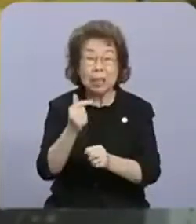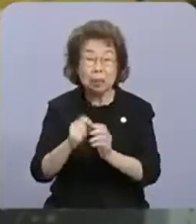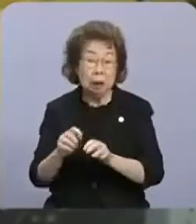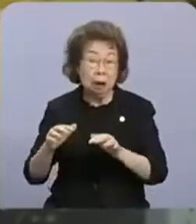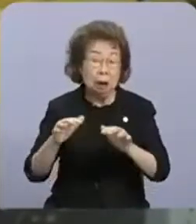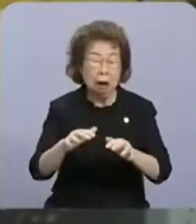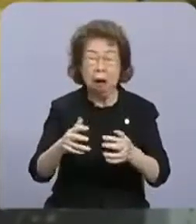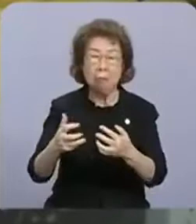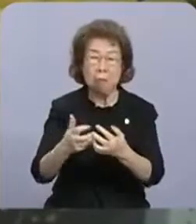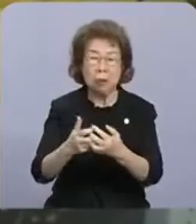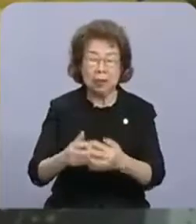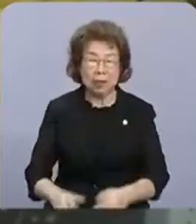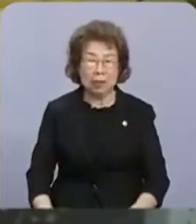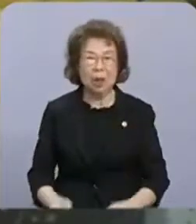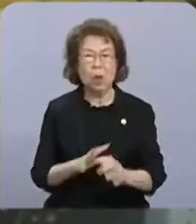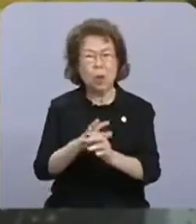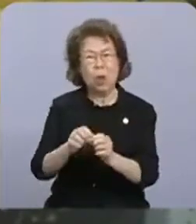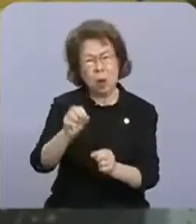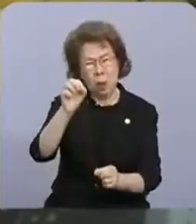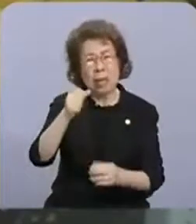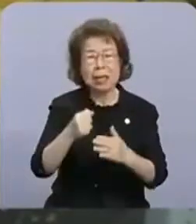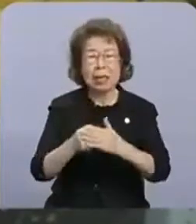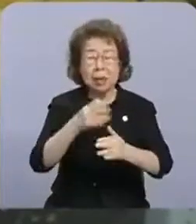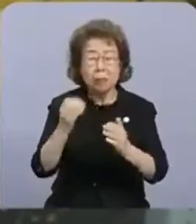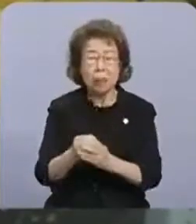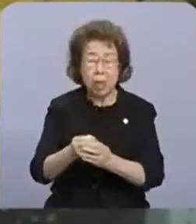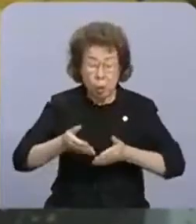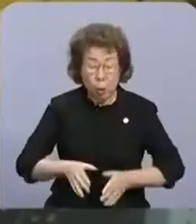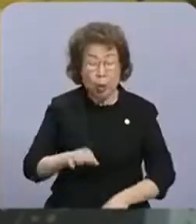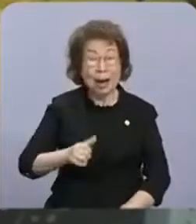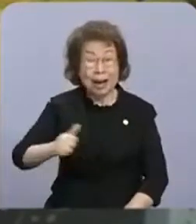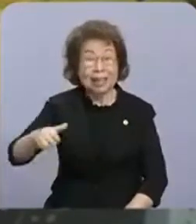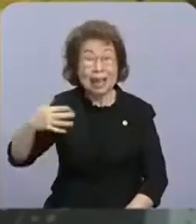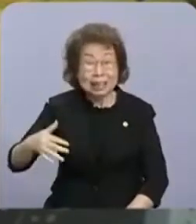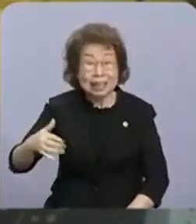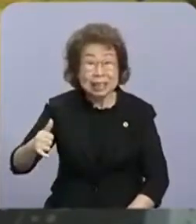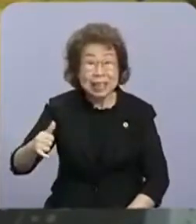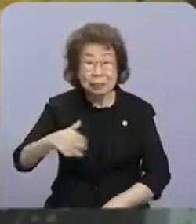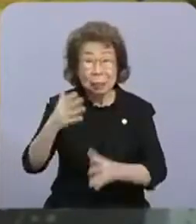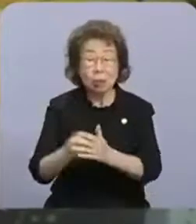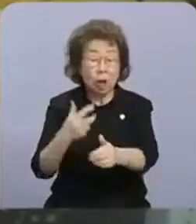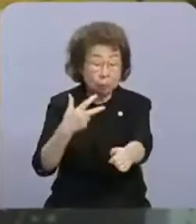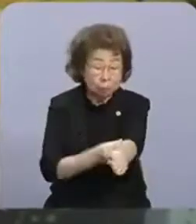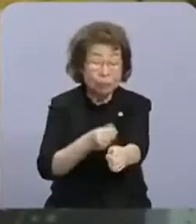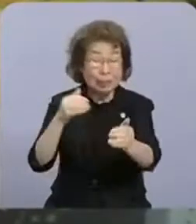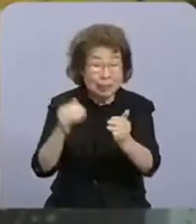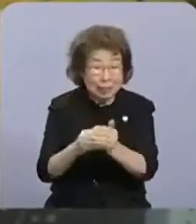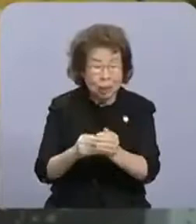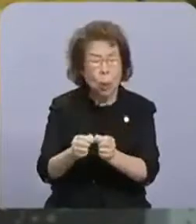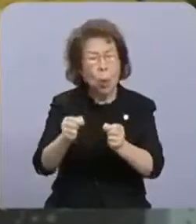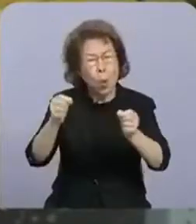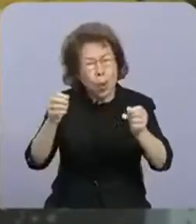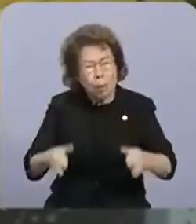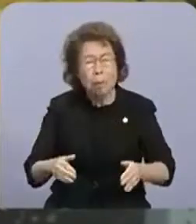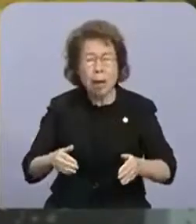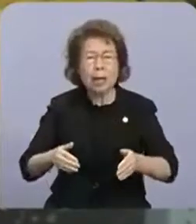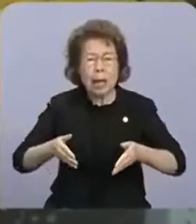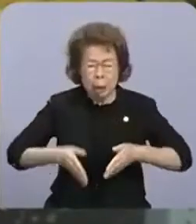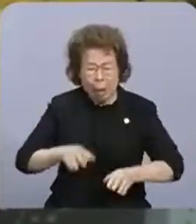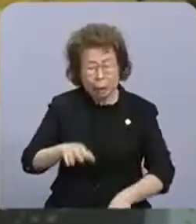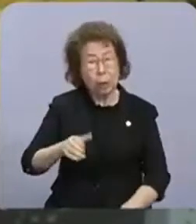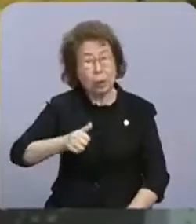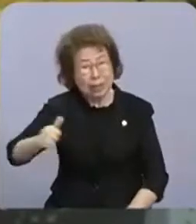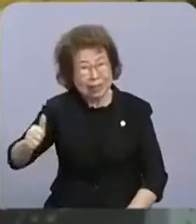붐볐습니다. 코로나19 확산 우려에 그간 고향을 찾지 못했던 사람들도 백신 접종 뒤 오랜만에 가족 품으로